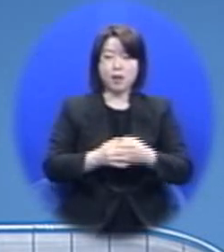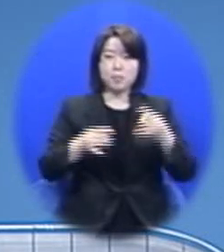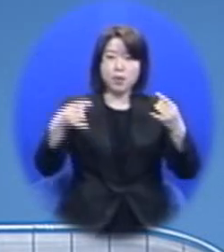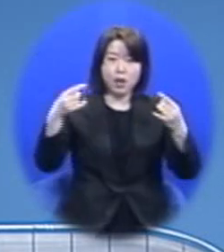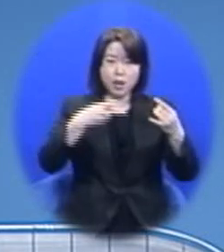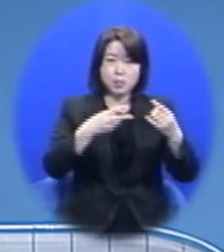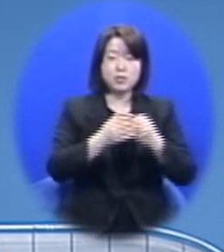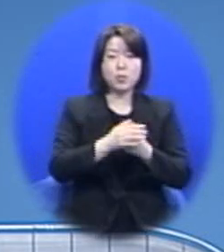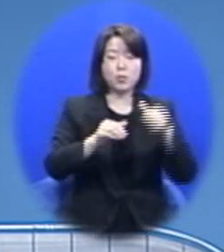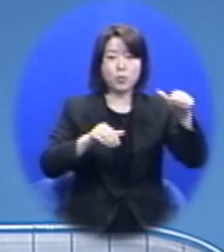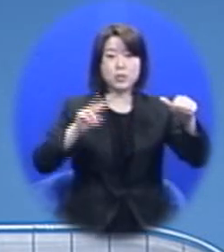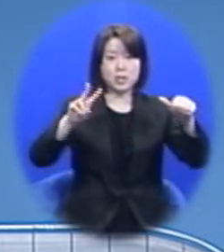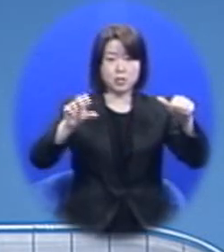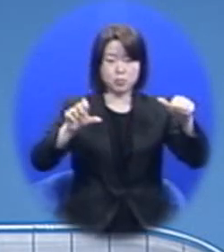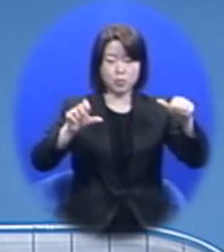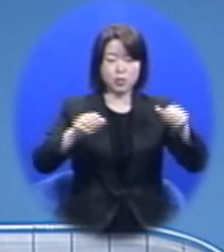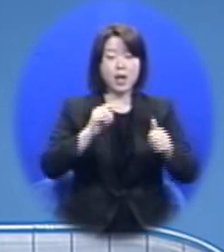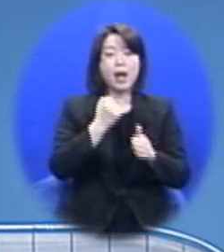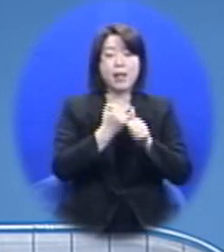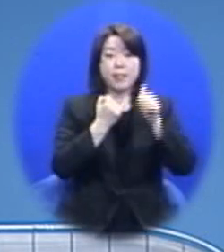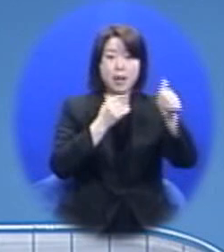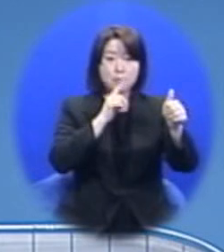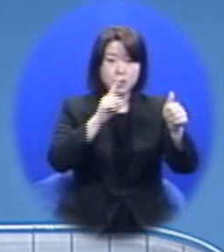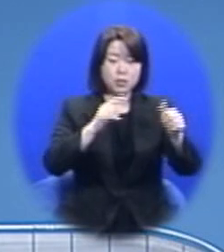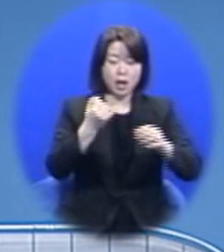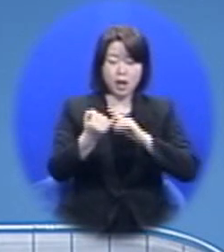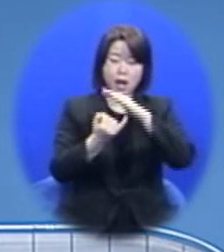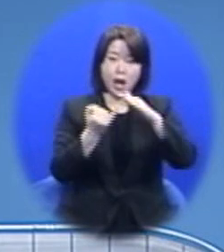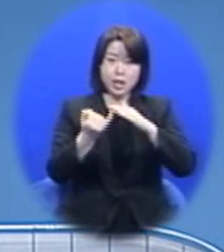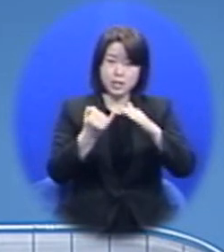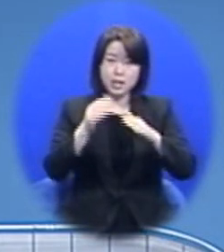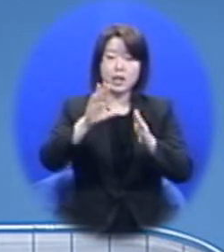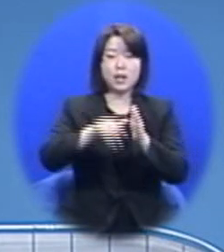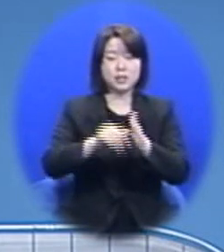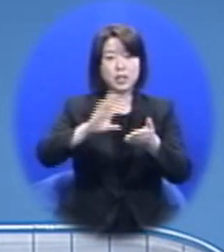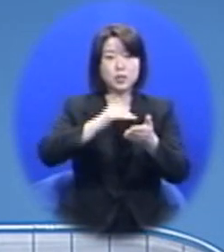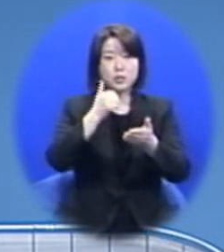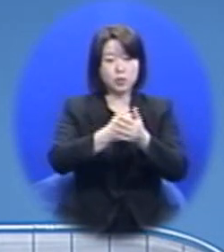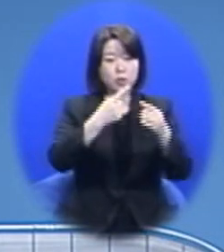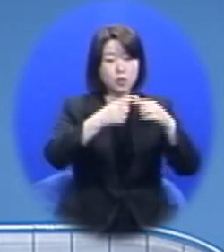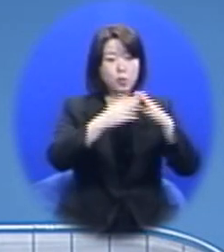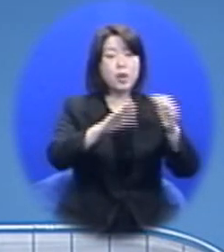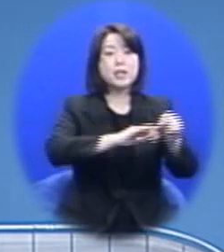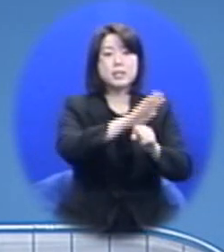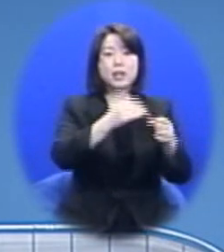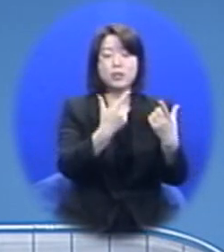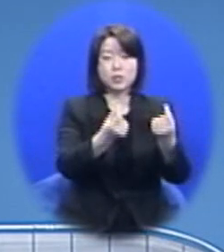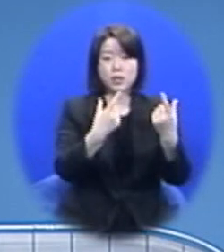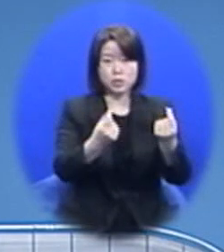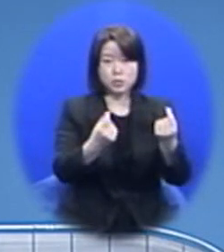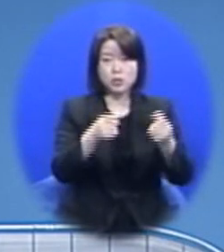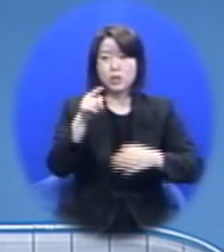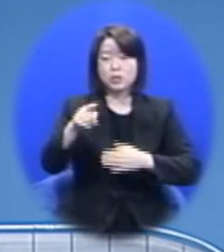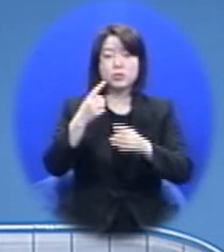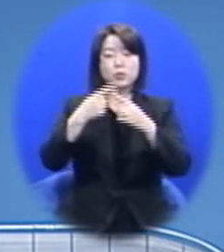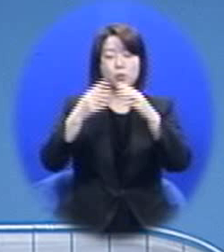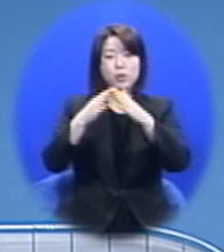남편들아 아내 사랑하기를 그리스도께서 교회를 사랑하시고 그 교회를 위하여 자신을 주신 같이